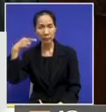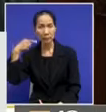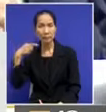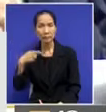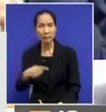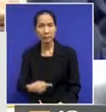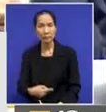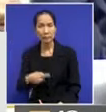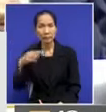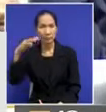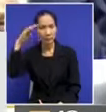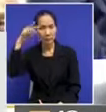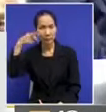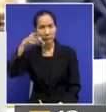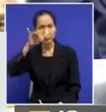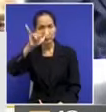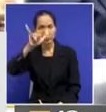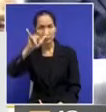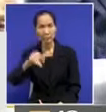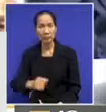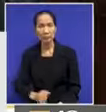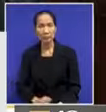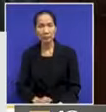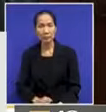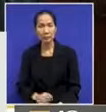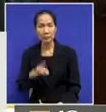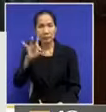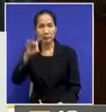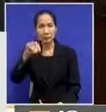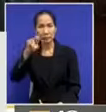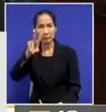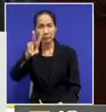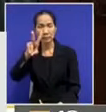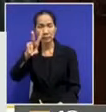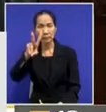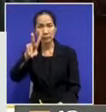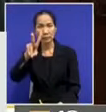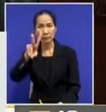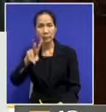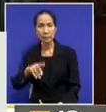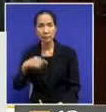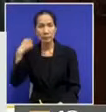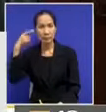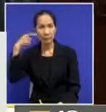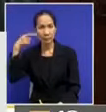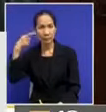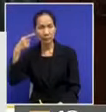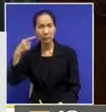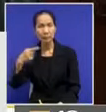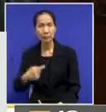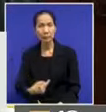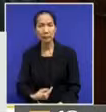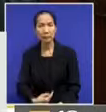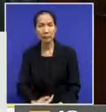ร พลเอกประยุทธ์จันทร์โอชาค่ะ 82นางจินตนาชัย